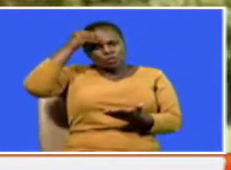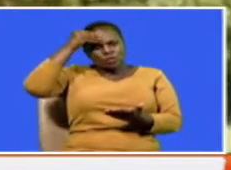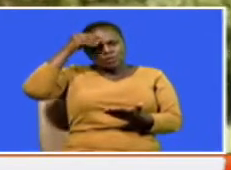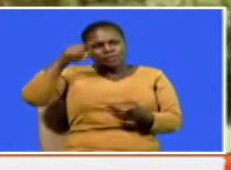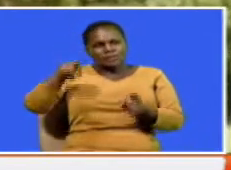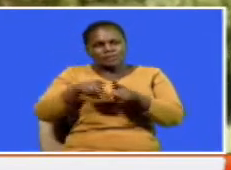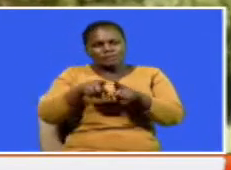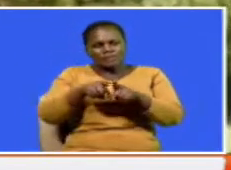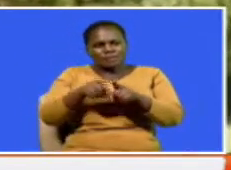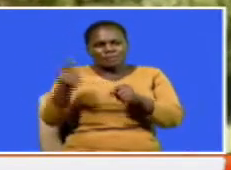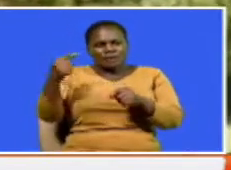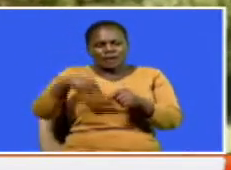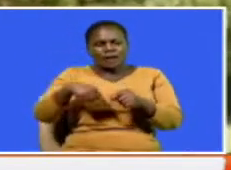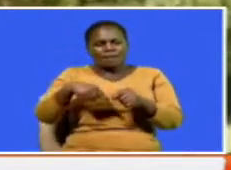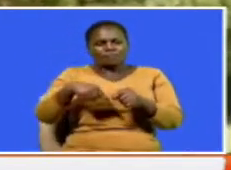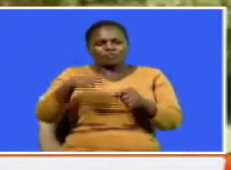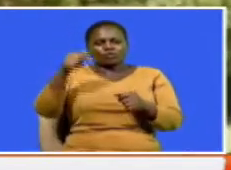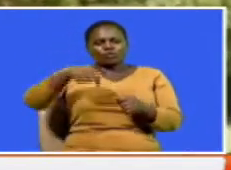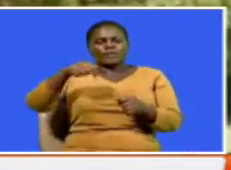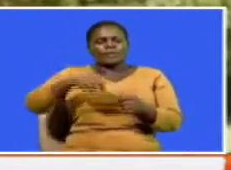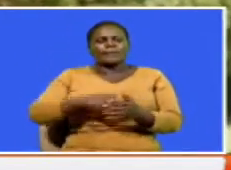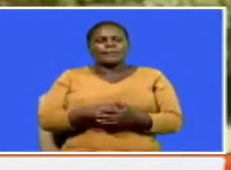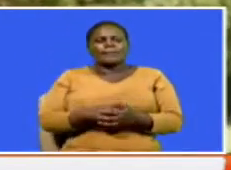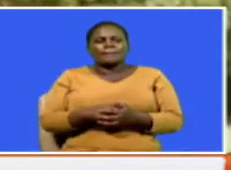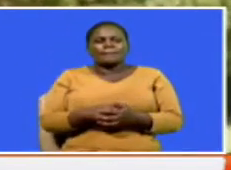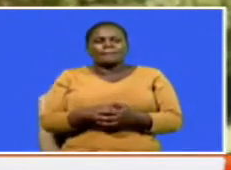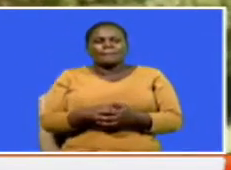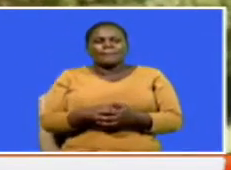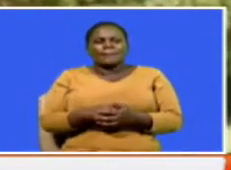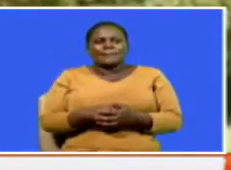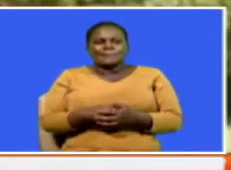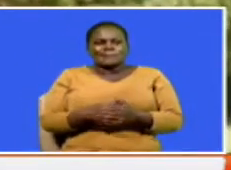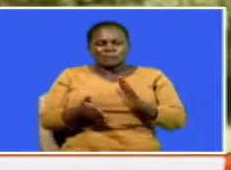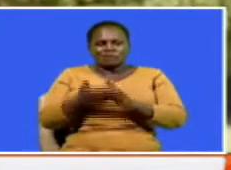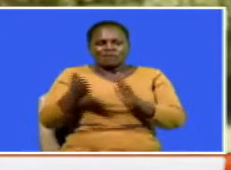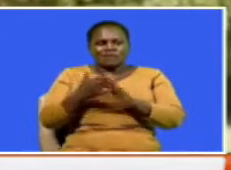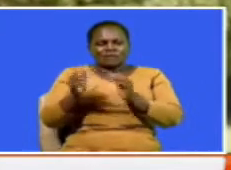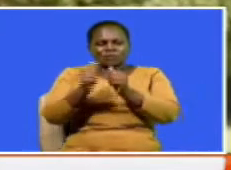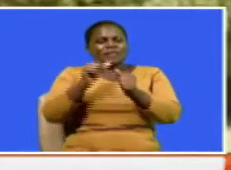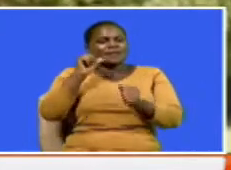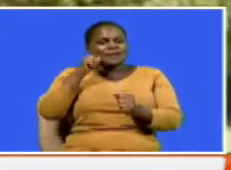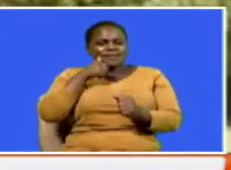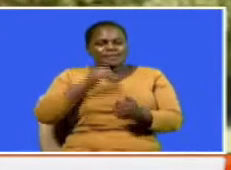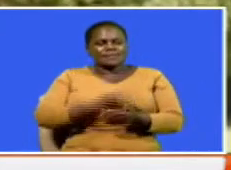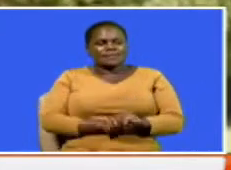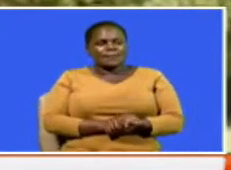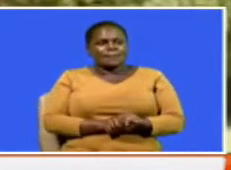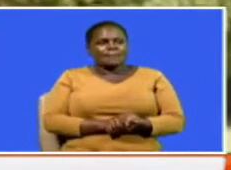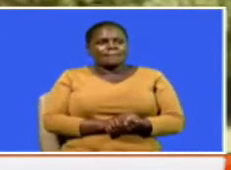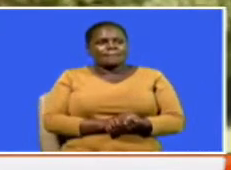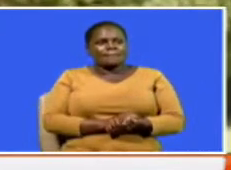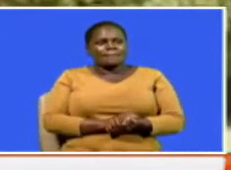also improved coming into the last round today. So yeah, I put everything together nicely today.